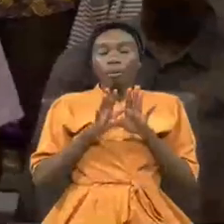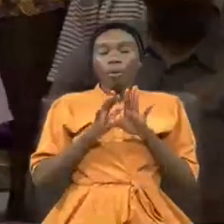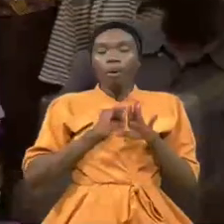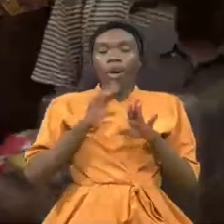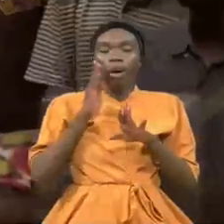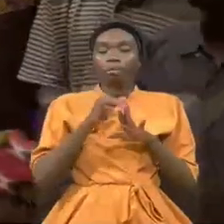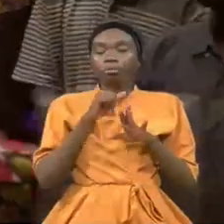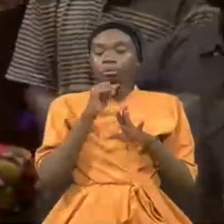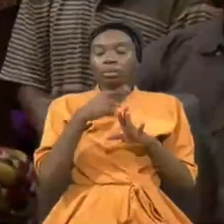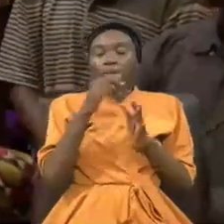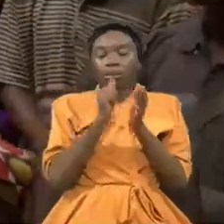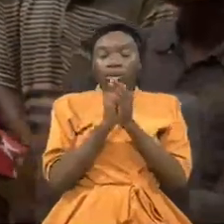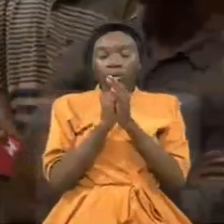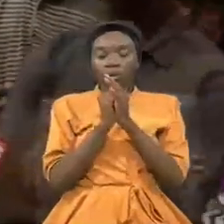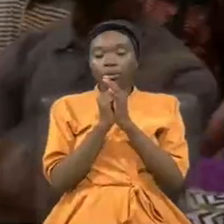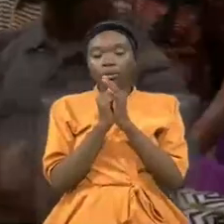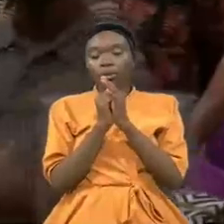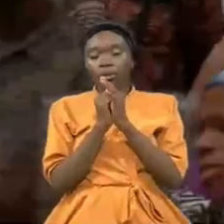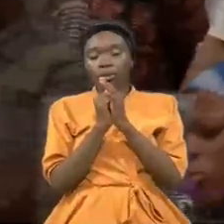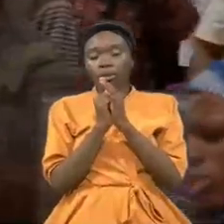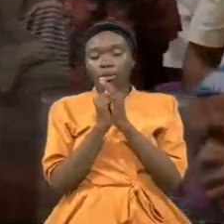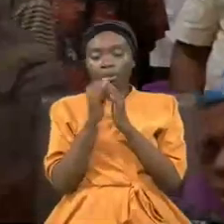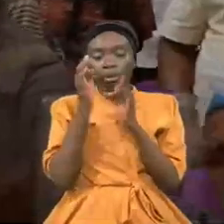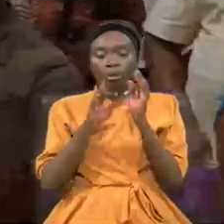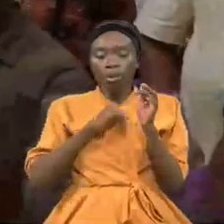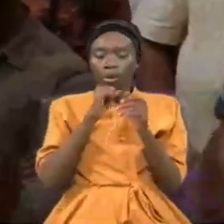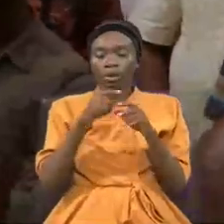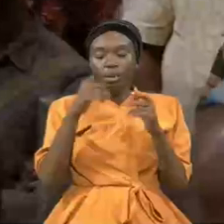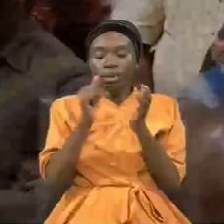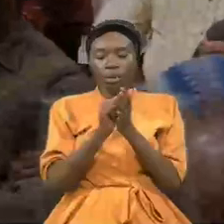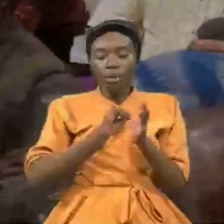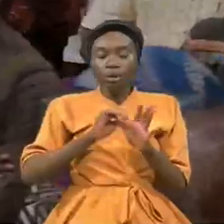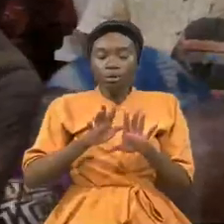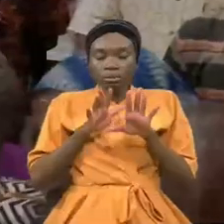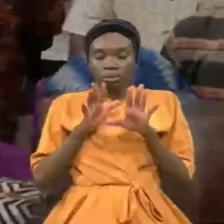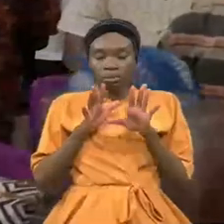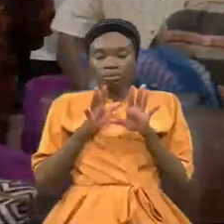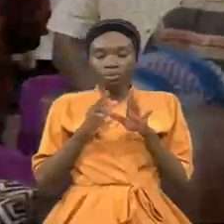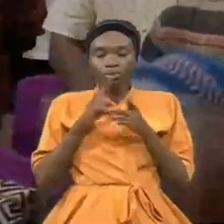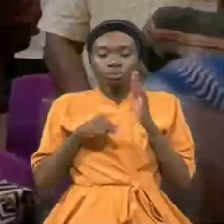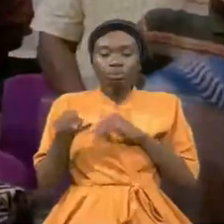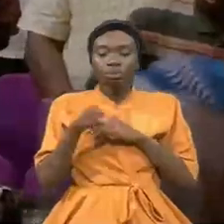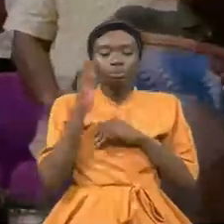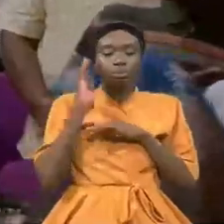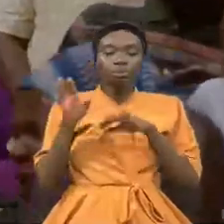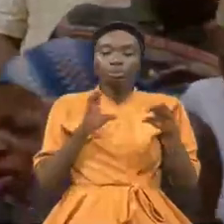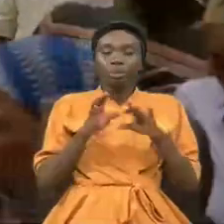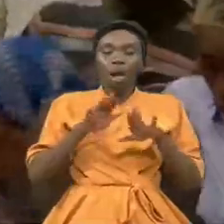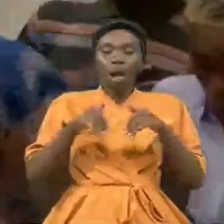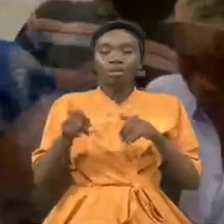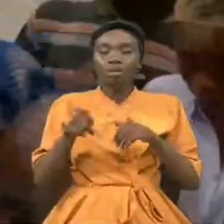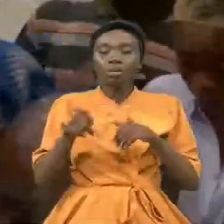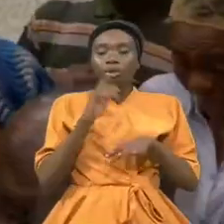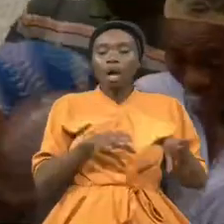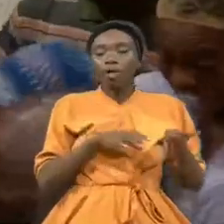Je ne dois pas dire cela. Et si je n'ai pas dit ça, j'ai peur. J'ai peur de ce qu'ils feront. Comment ils vont